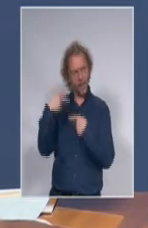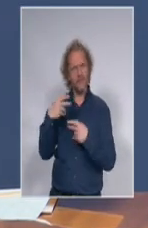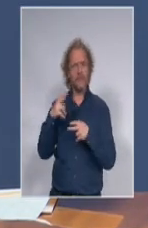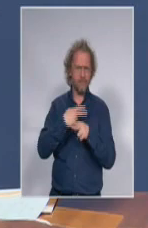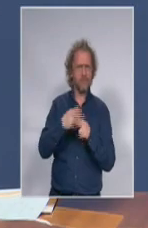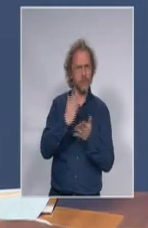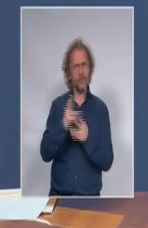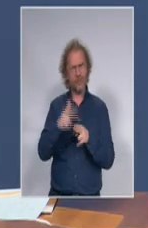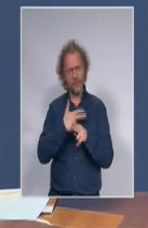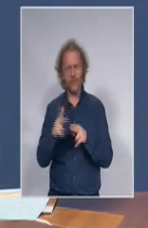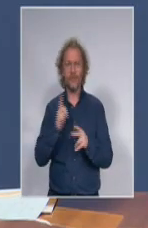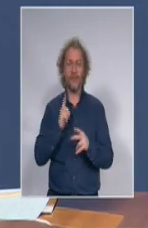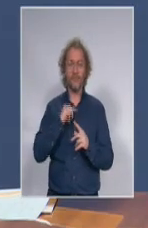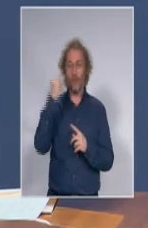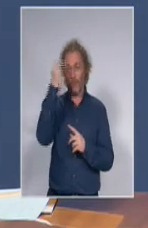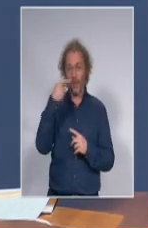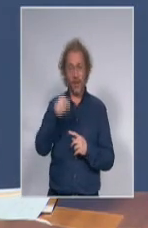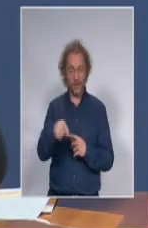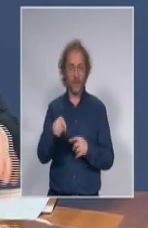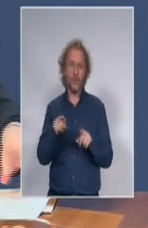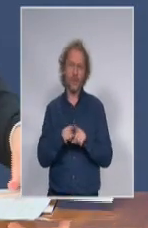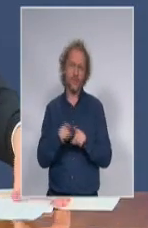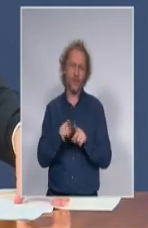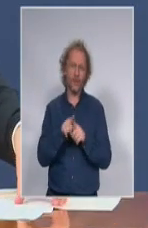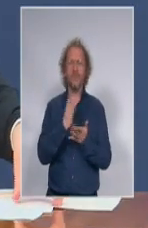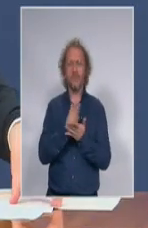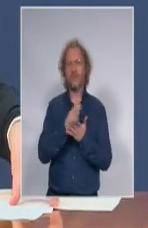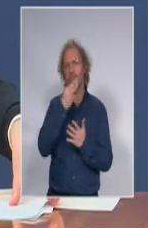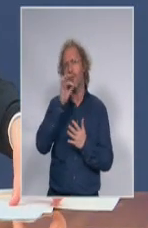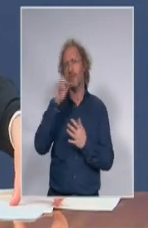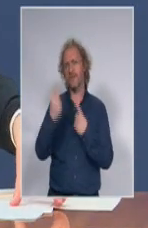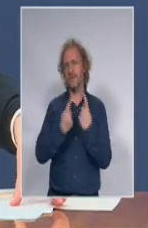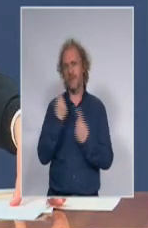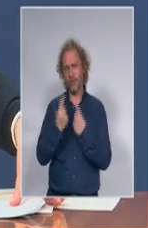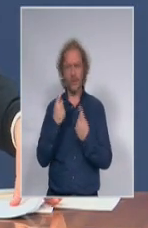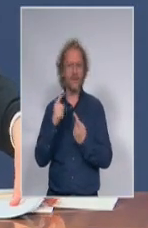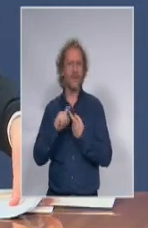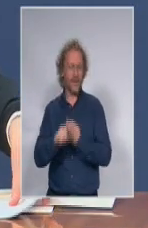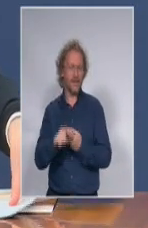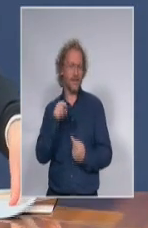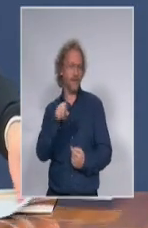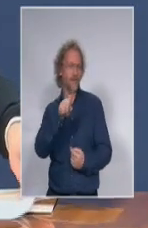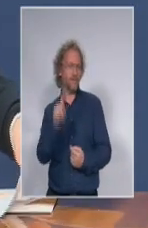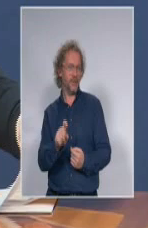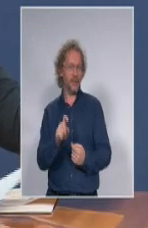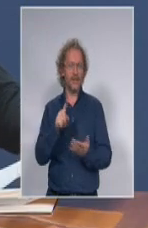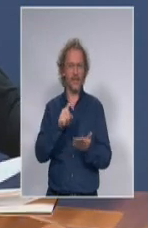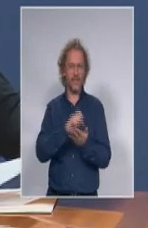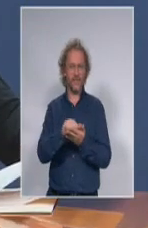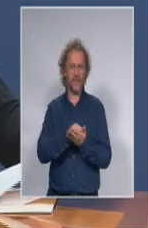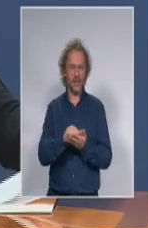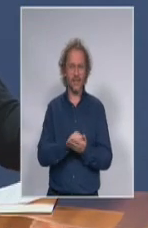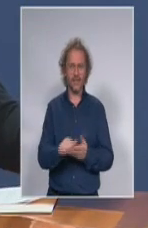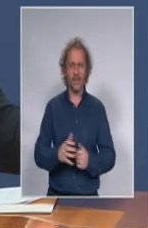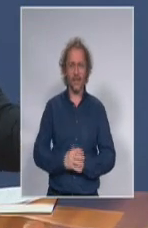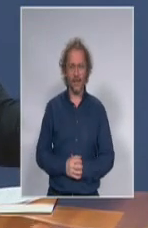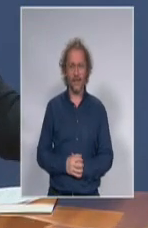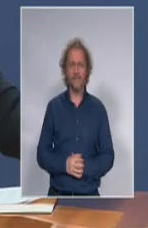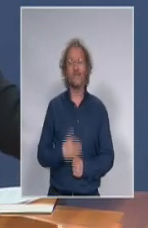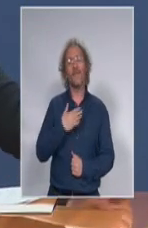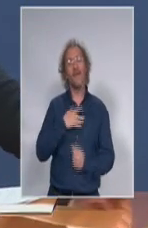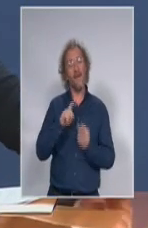očekujte značajno popravljanje situacije po tom pitanju. Što se tiče naše ekonomije, ovaj